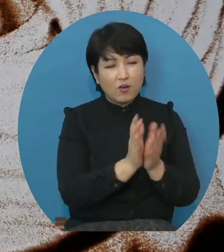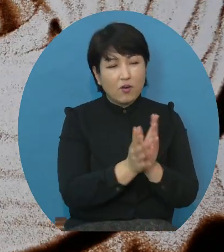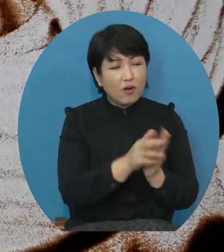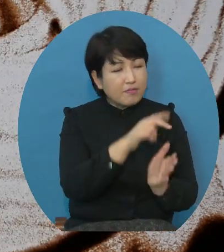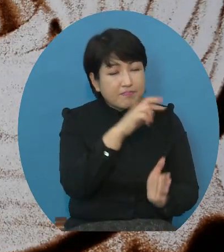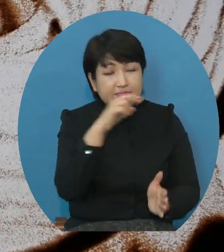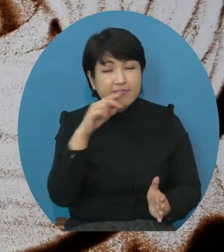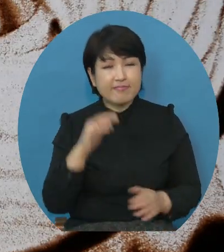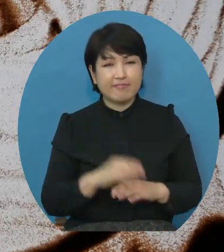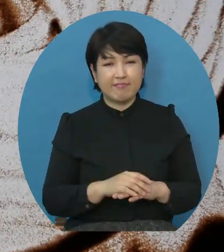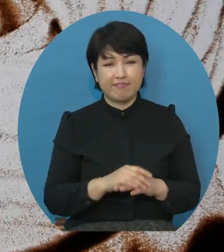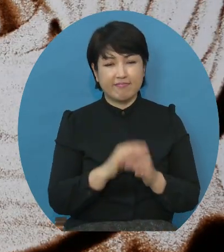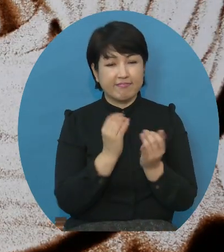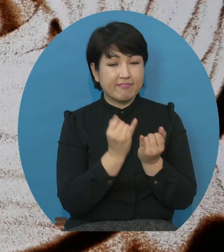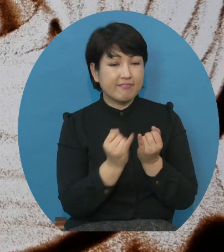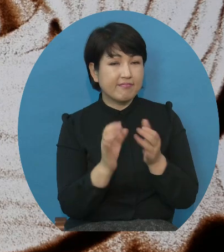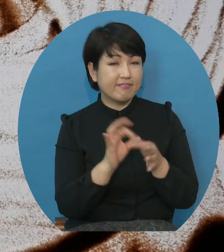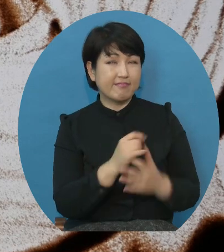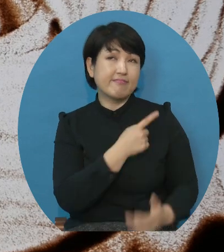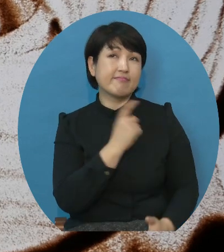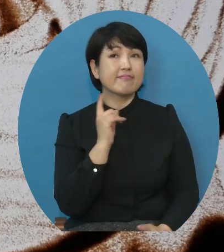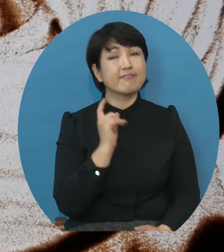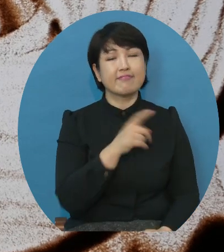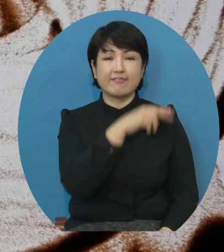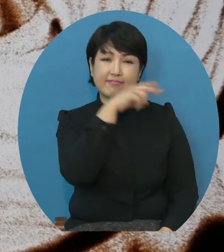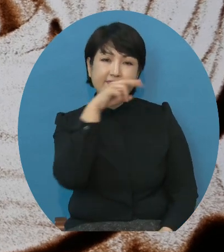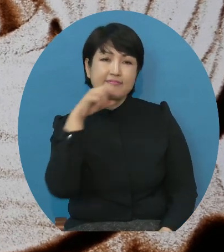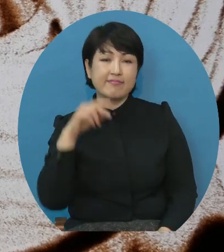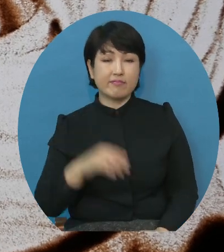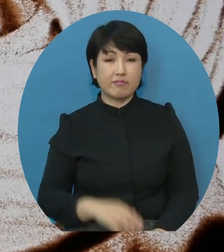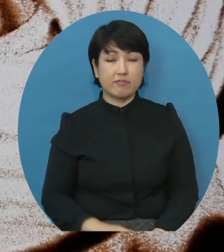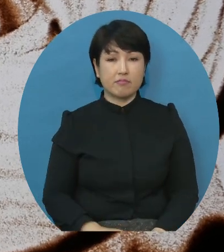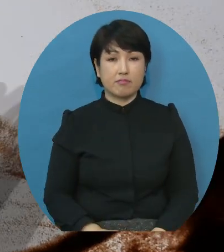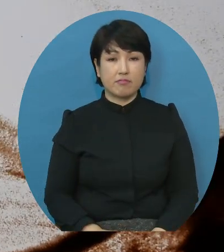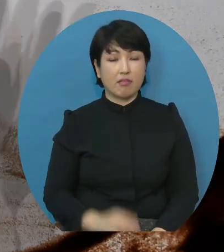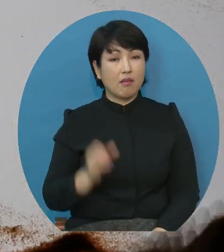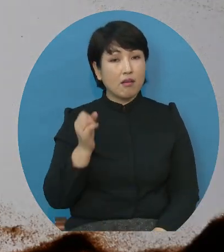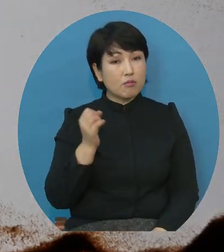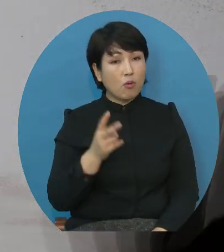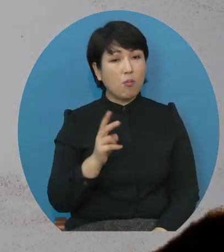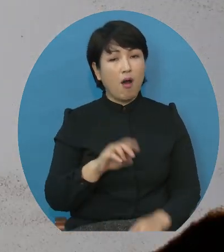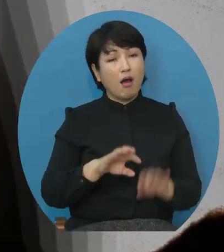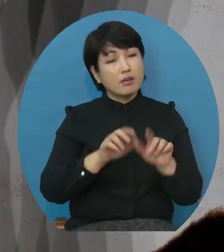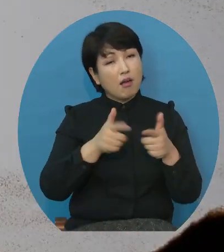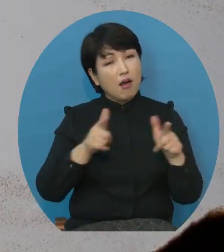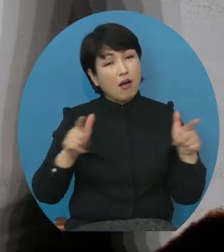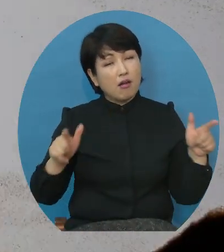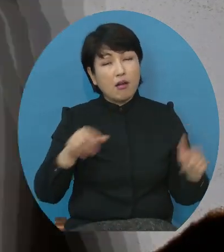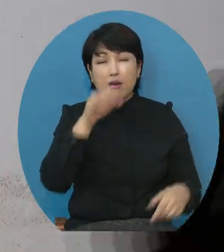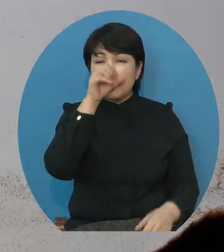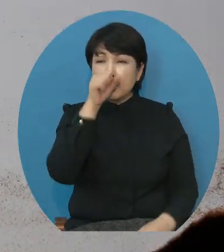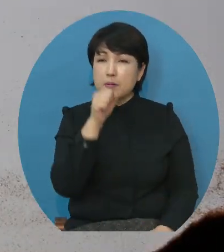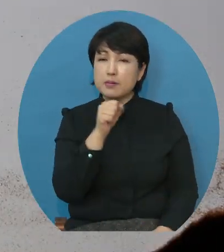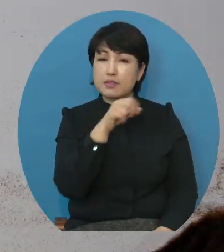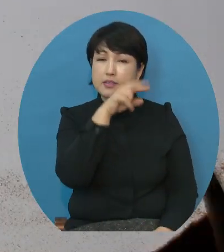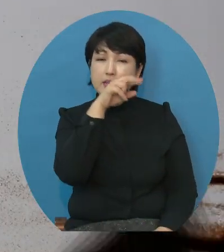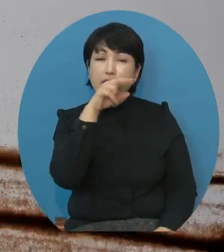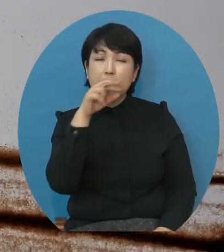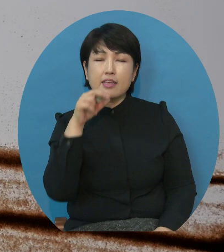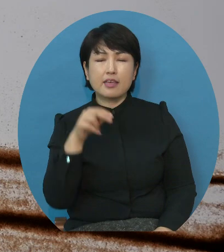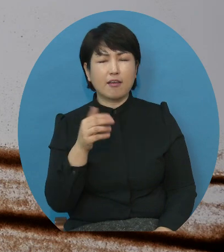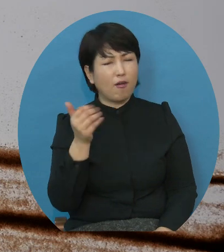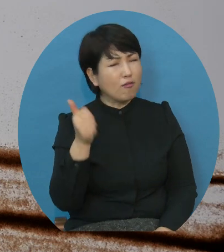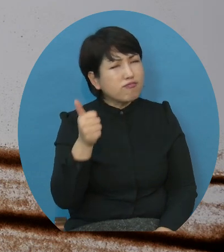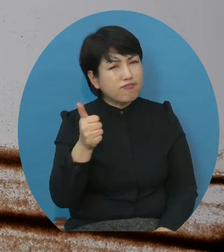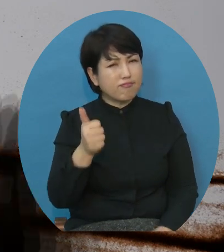조치 여인의 향수 크 금와 엄가 끓은 향기보다